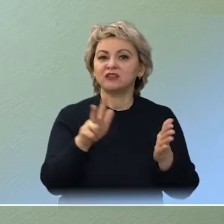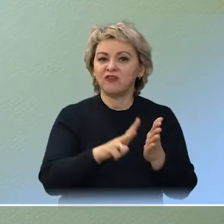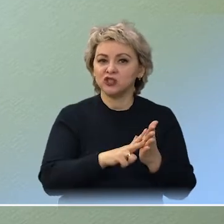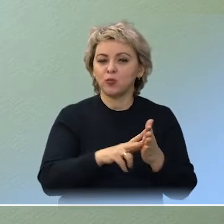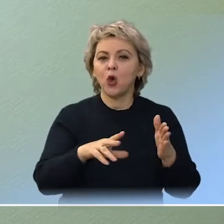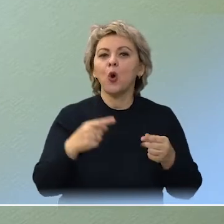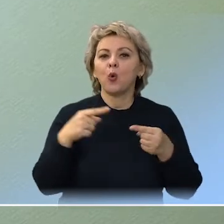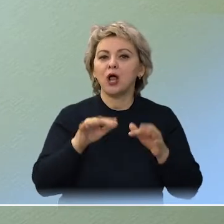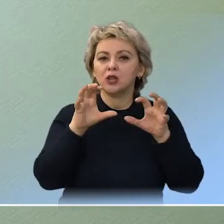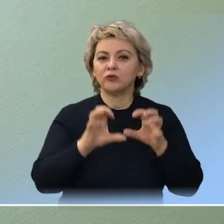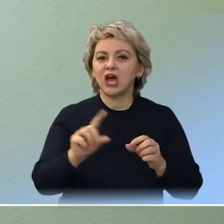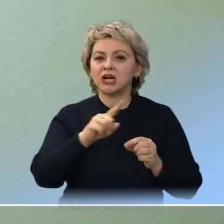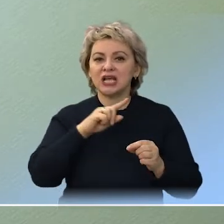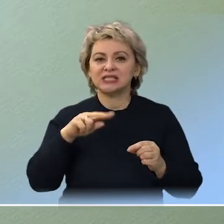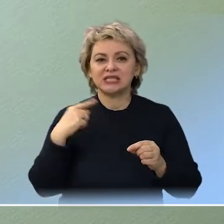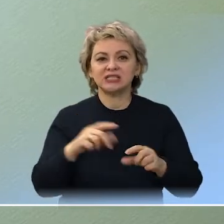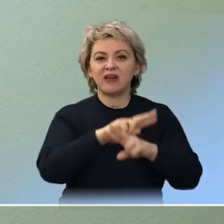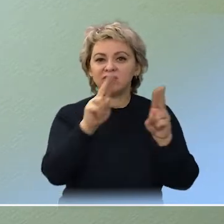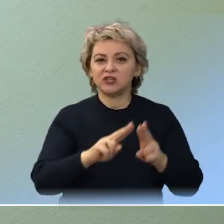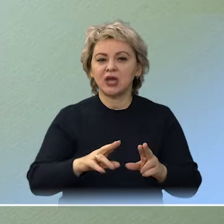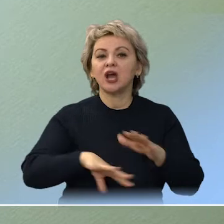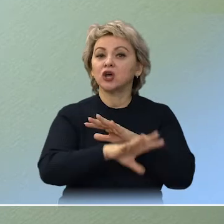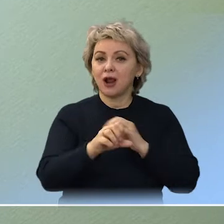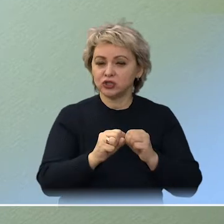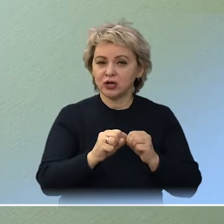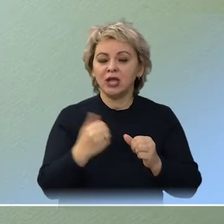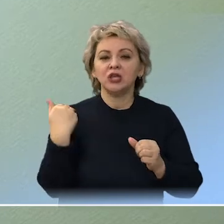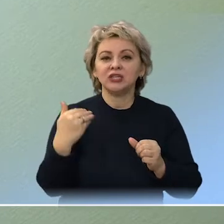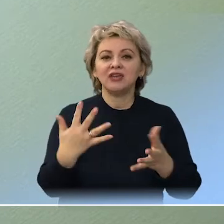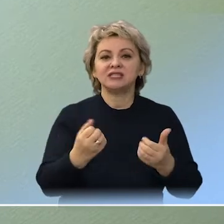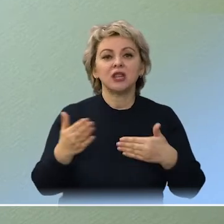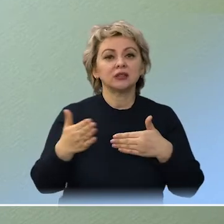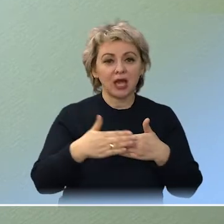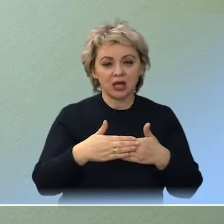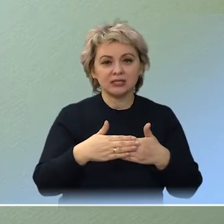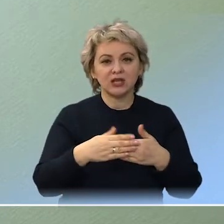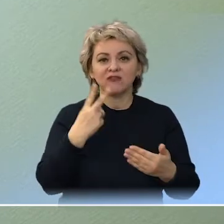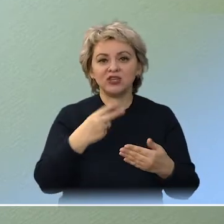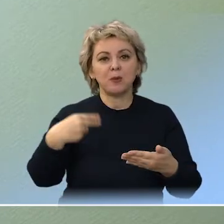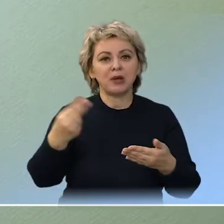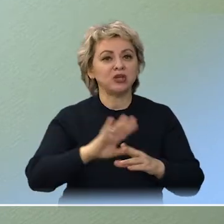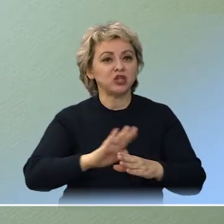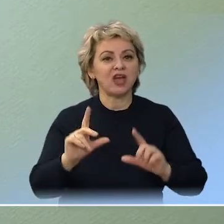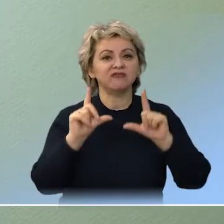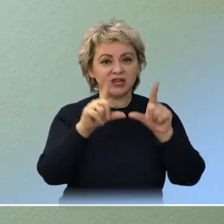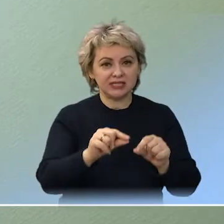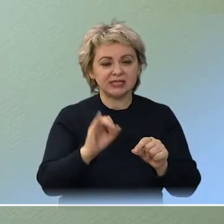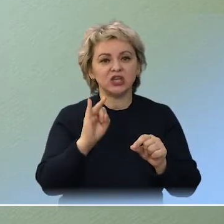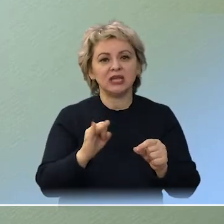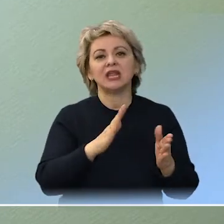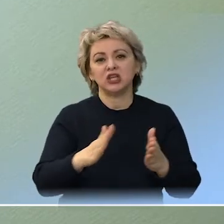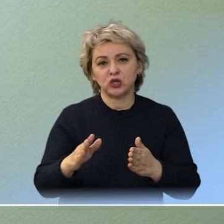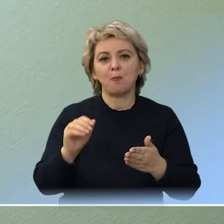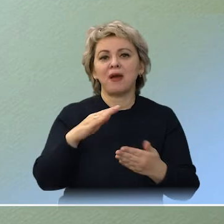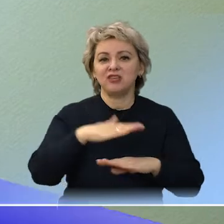158 Уголовного кодекса Российской Федерации «Кража». Ей избрана мера пресечения в виде подписки о невыезде и